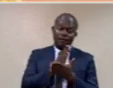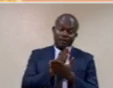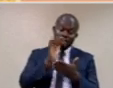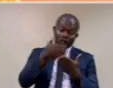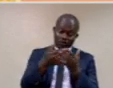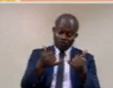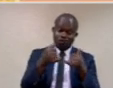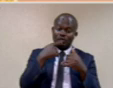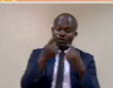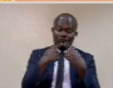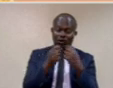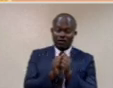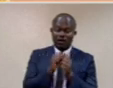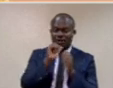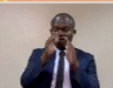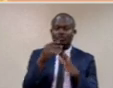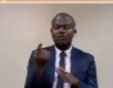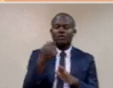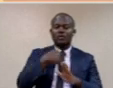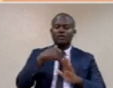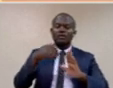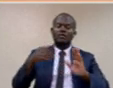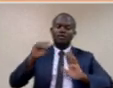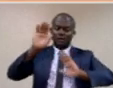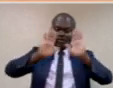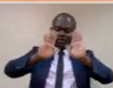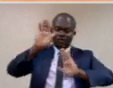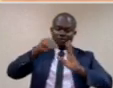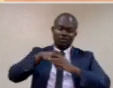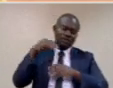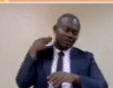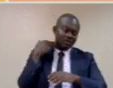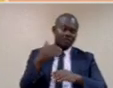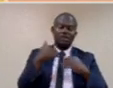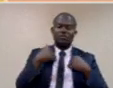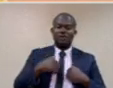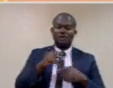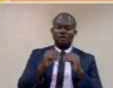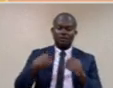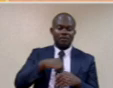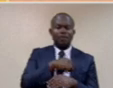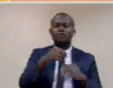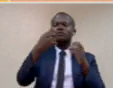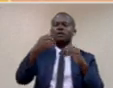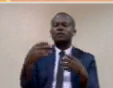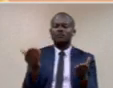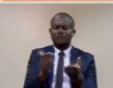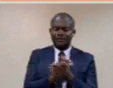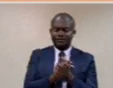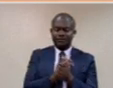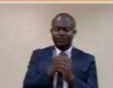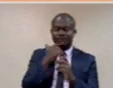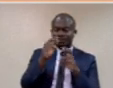munsi tuvugana nta muntu wagize uruhare muri jenoside yigeze atwerekaho imibiri y'abantu bacu bayijugunye ni ukuvuga